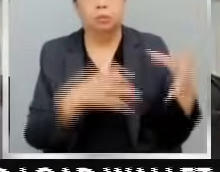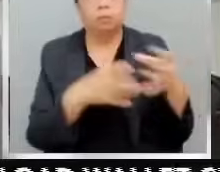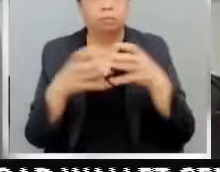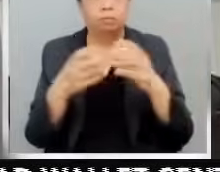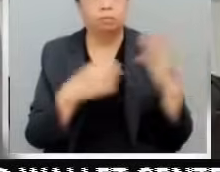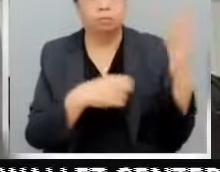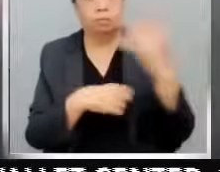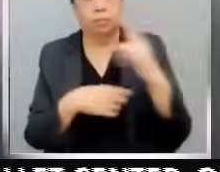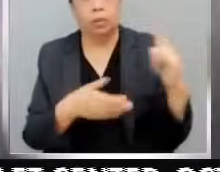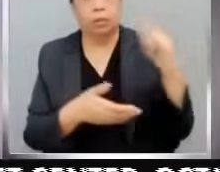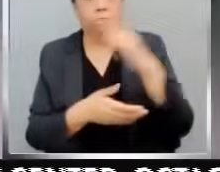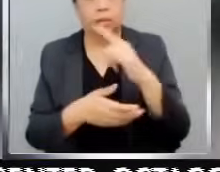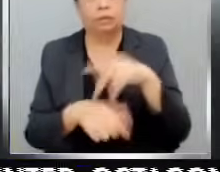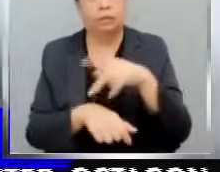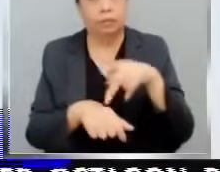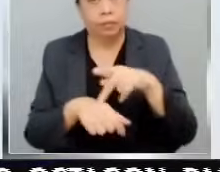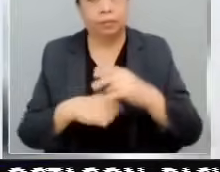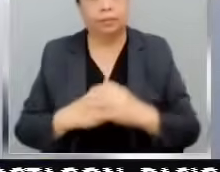Filipino workers.